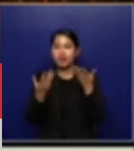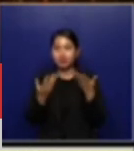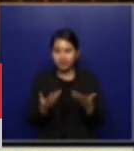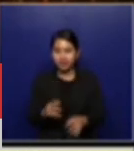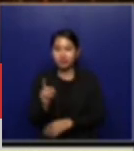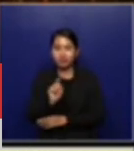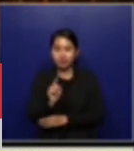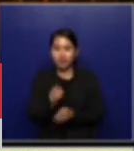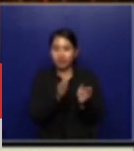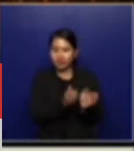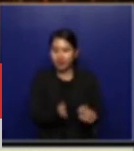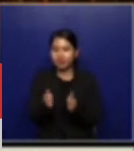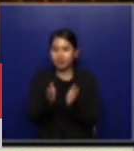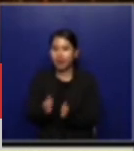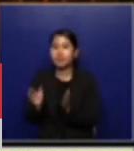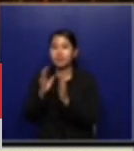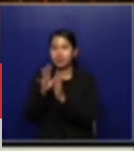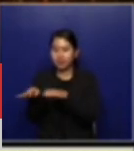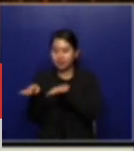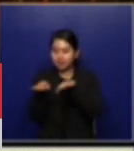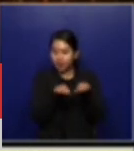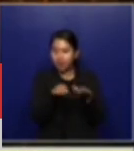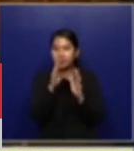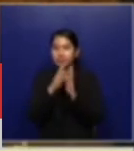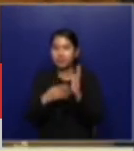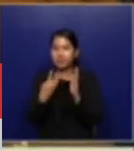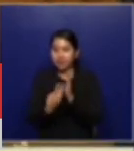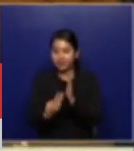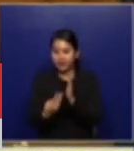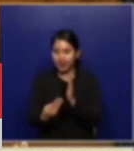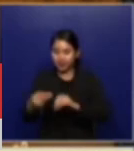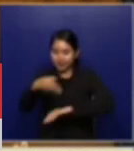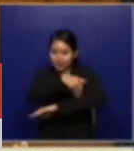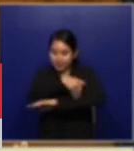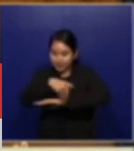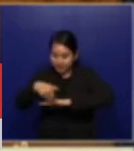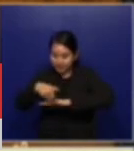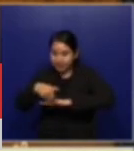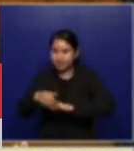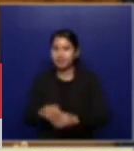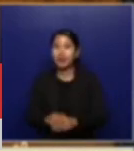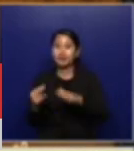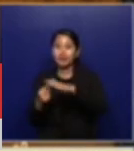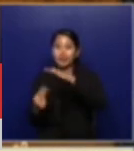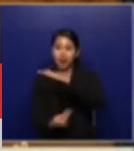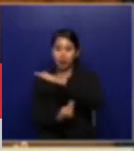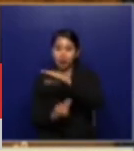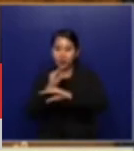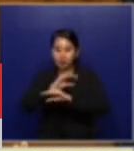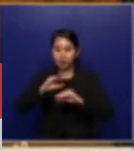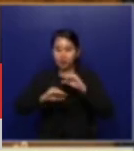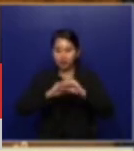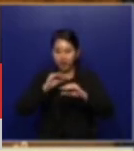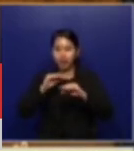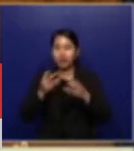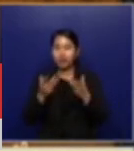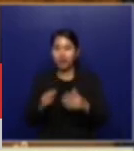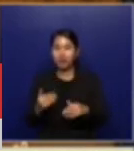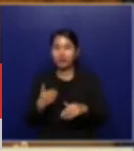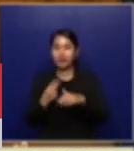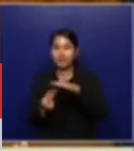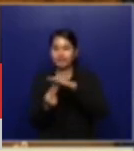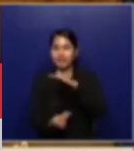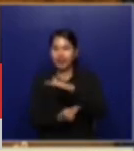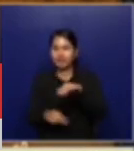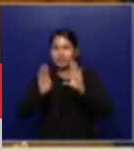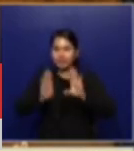ก็ได้เตรียมแบบเนื่องจากว่าแบบการก่อสร้างของสะพานลอยตรงนี้นะครับกรมทางหลวงก็ได้มีแบบอยู่